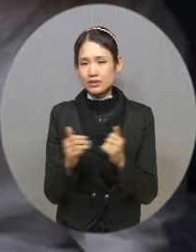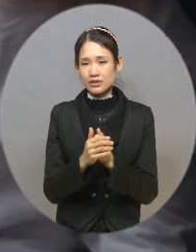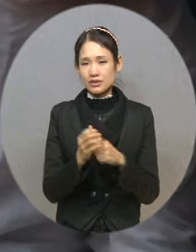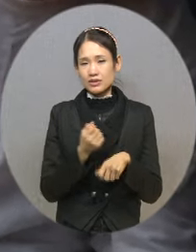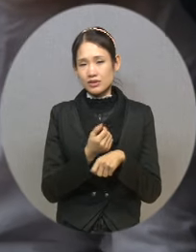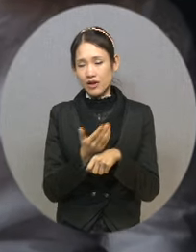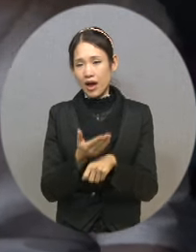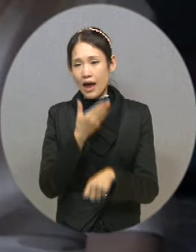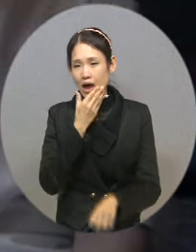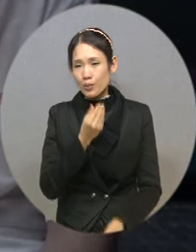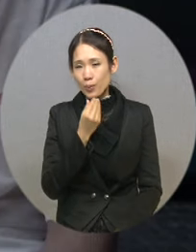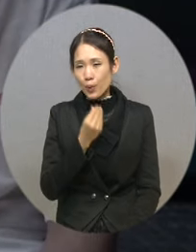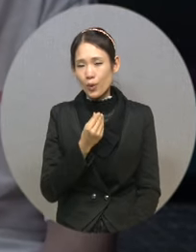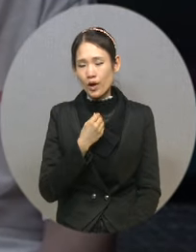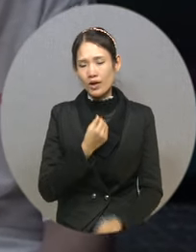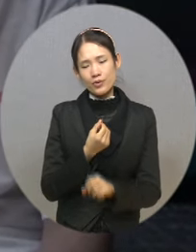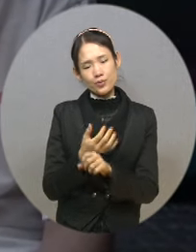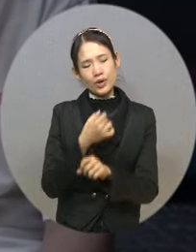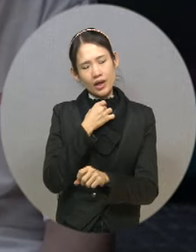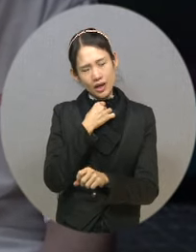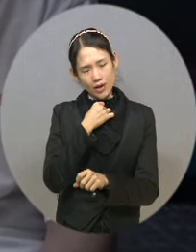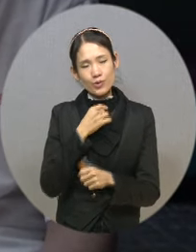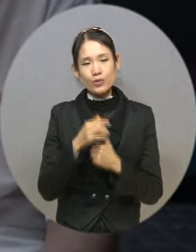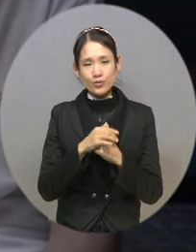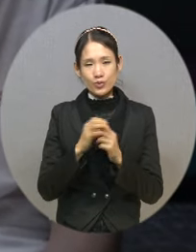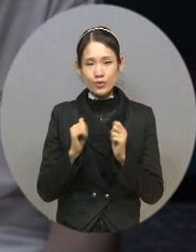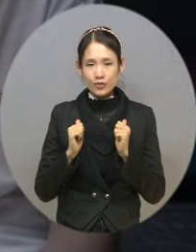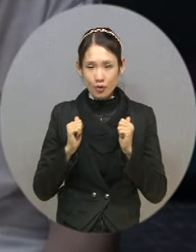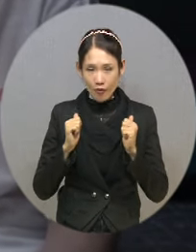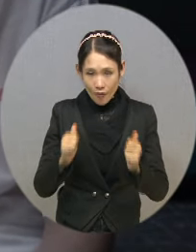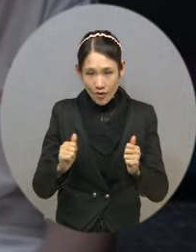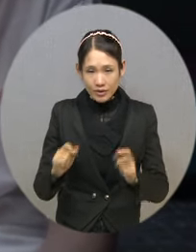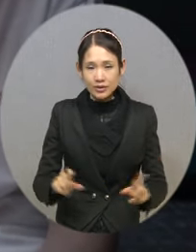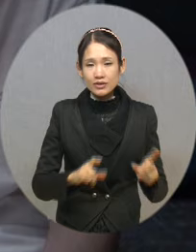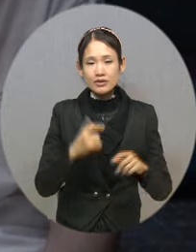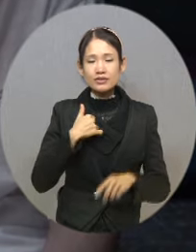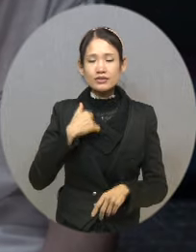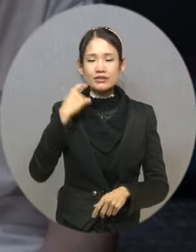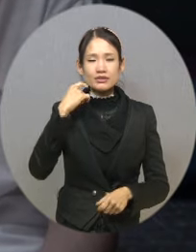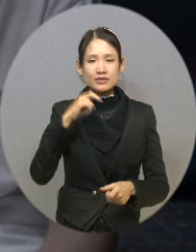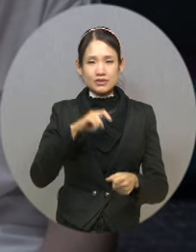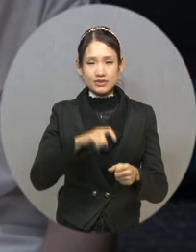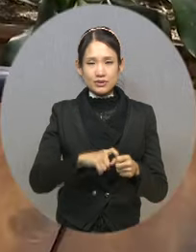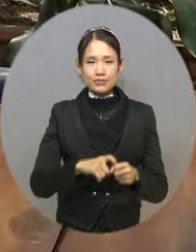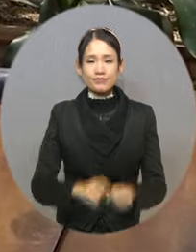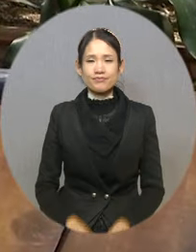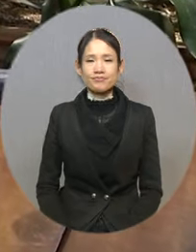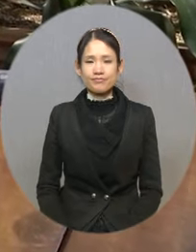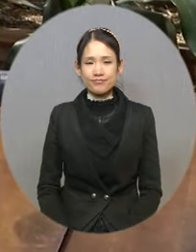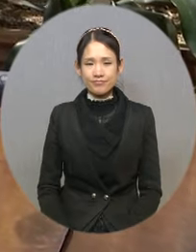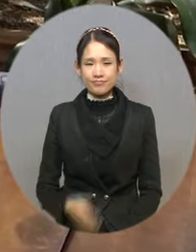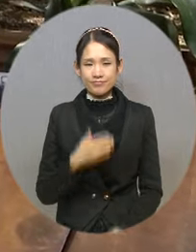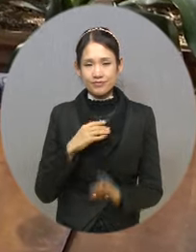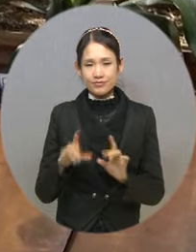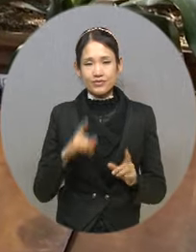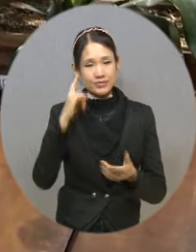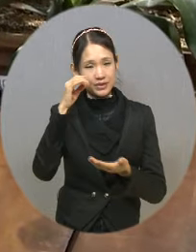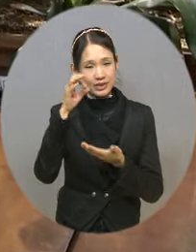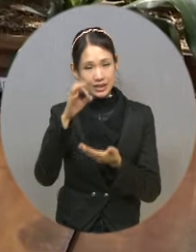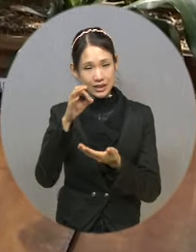행복 메신저로서 성심을 다해서 살아가고자 하는 것이 저의 목표입니다. 제 삶의